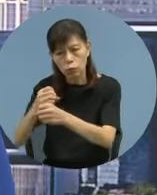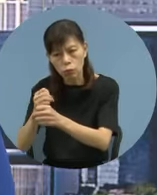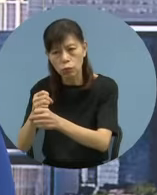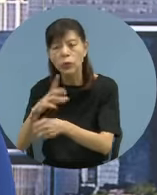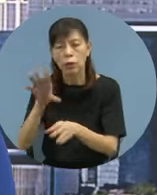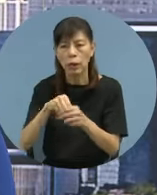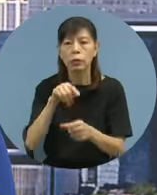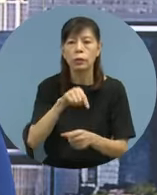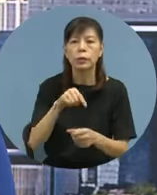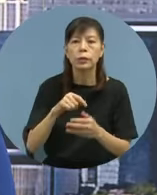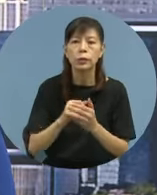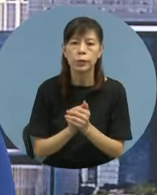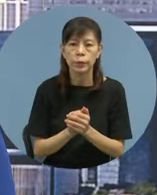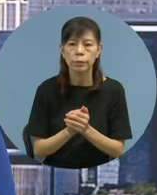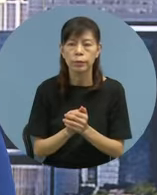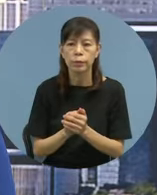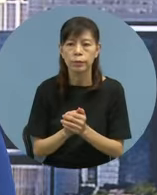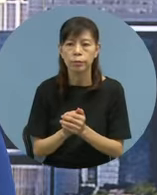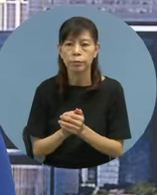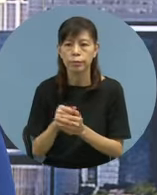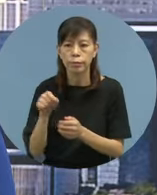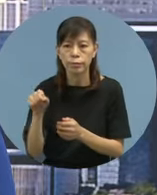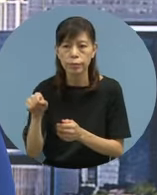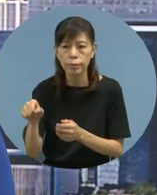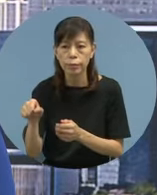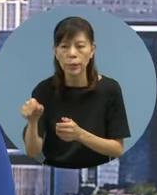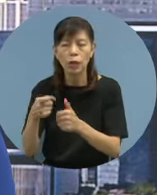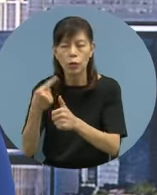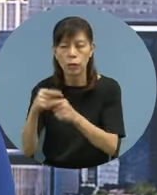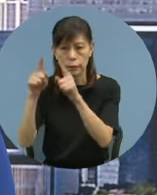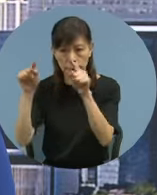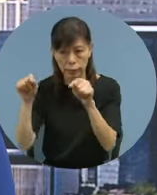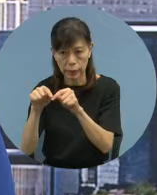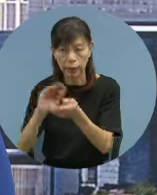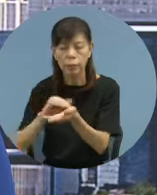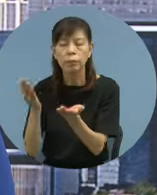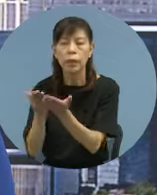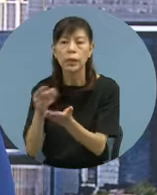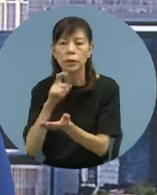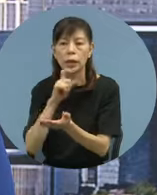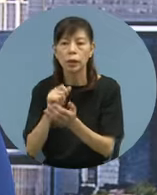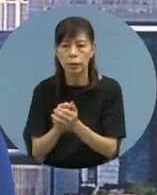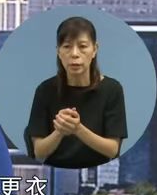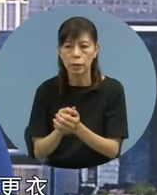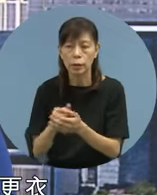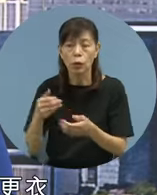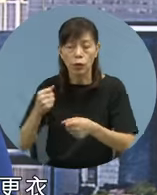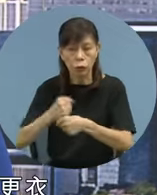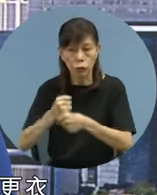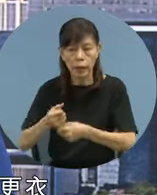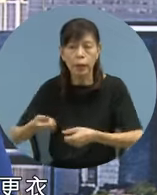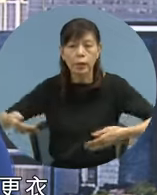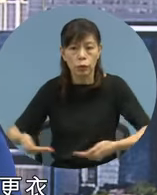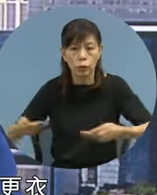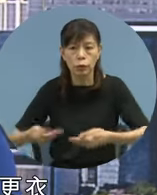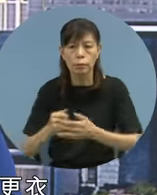呢一度嘅。咁其中一位個案咧就係、是初步陽性嘅，咁佢就喺嗰度咧就係、是、做廚師嘅。咁我哋都